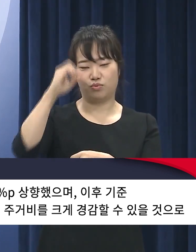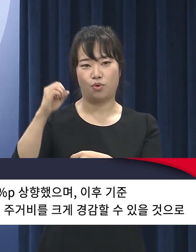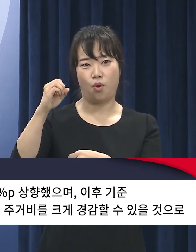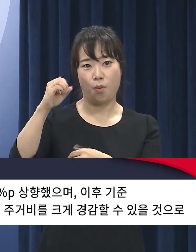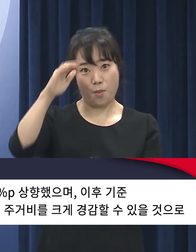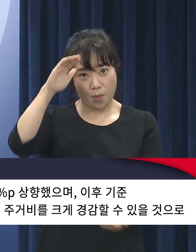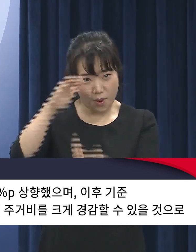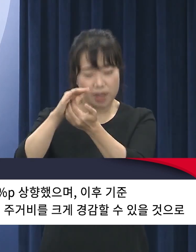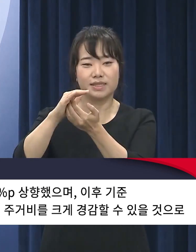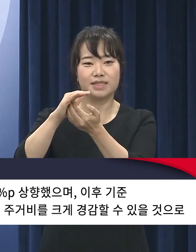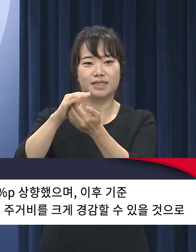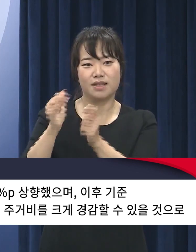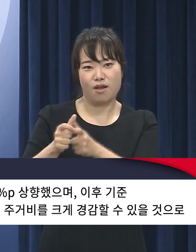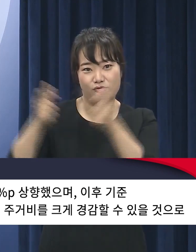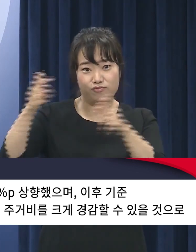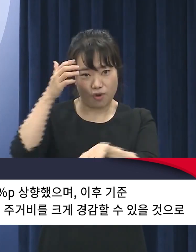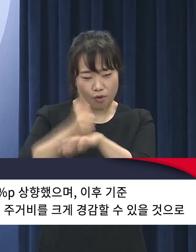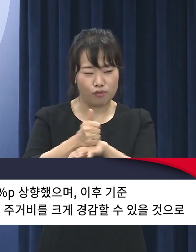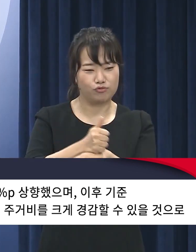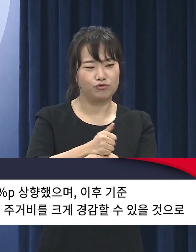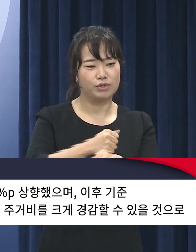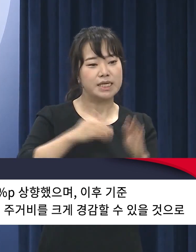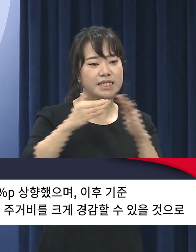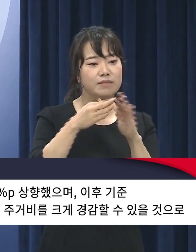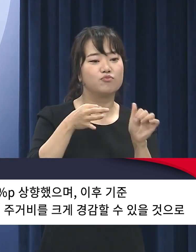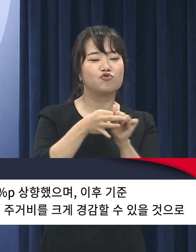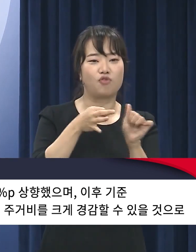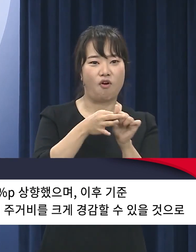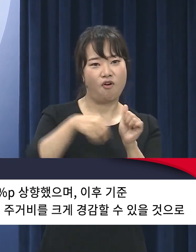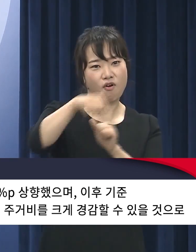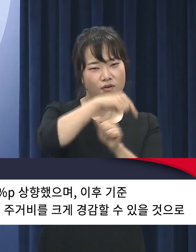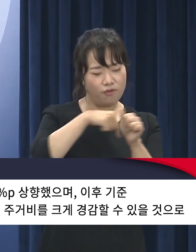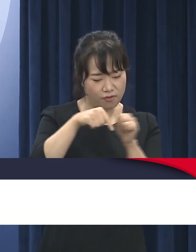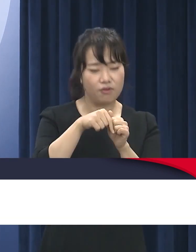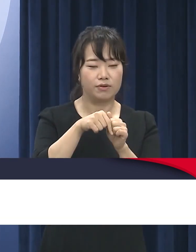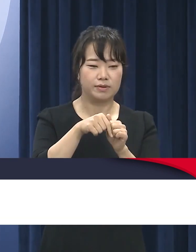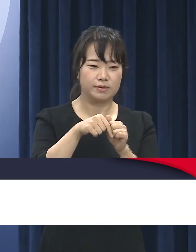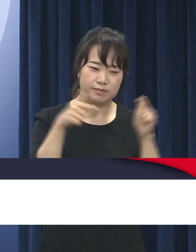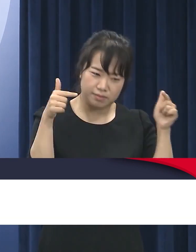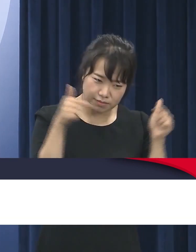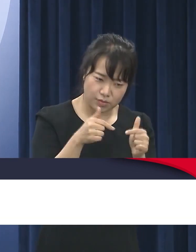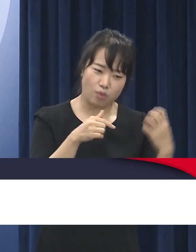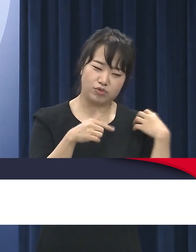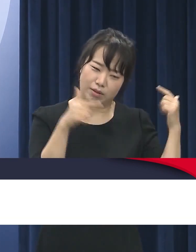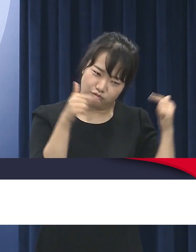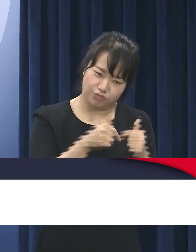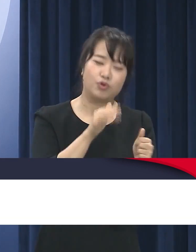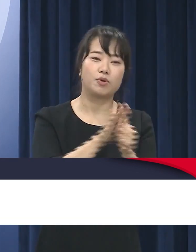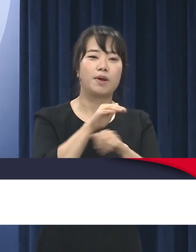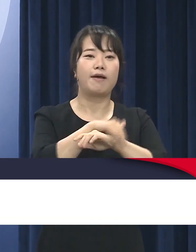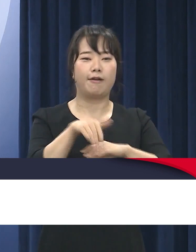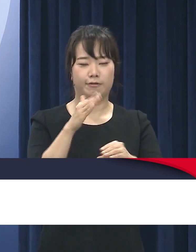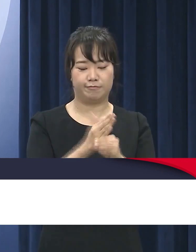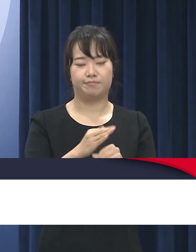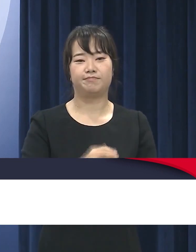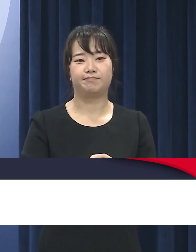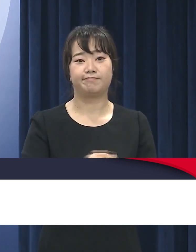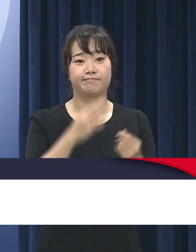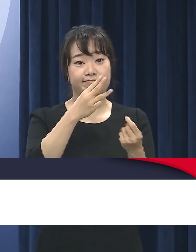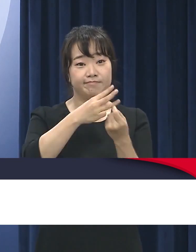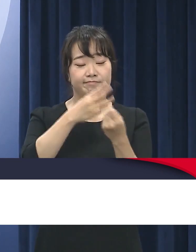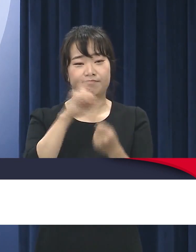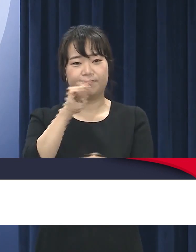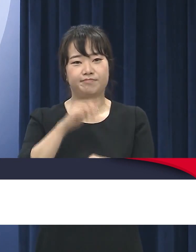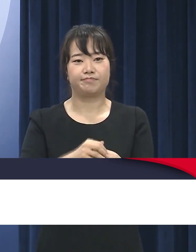50%까지 완화함으로써 저소득 빈곤층의 주거비를 크게 경감할 수 있을 것으로 기대합니다. 세